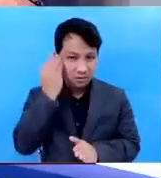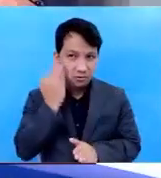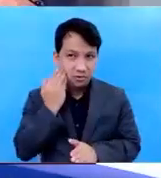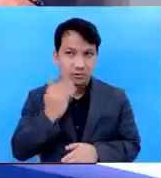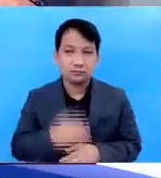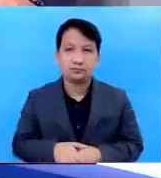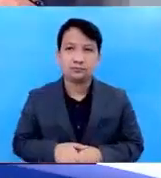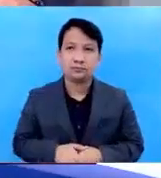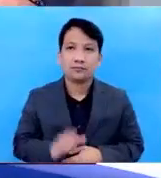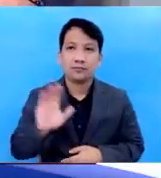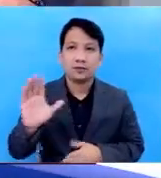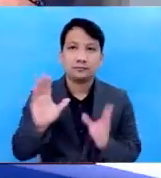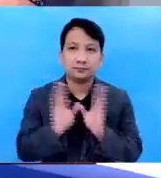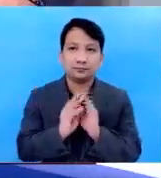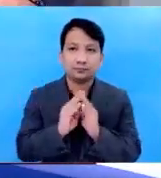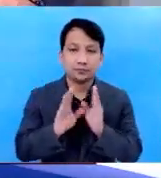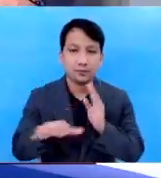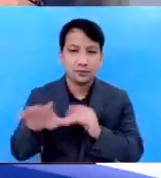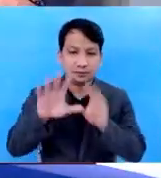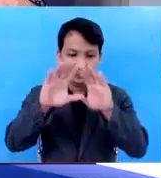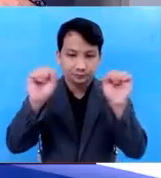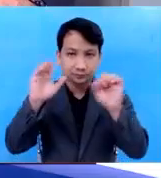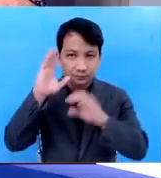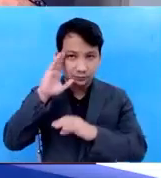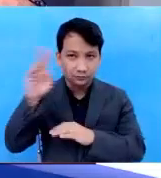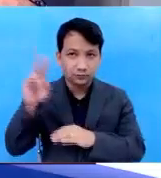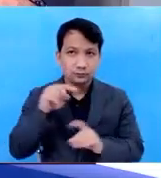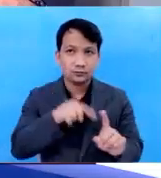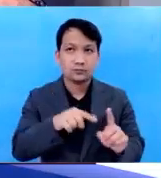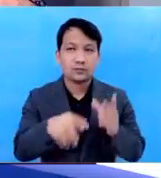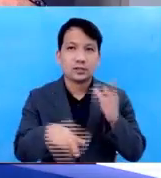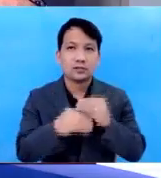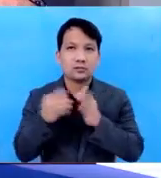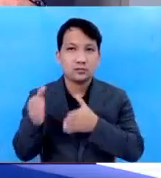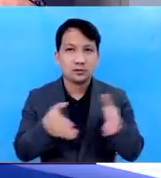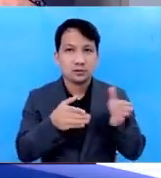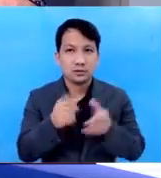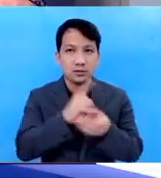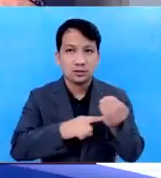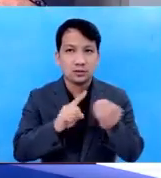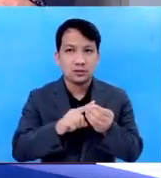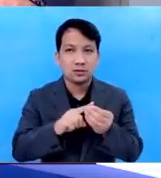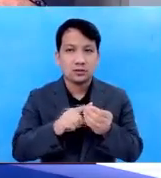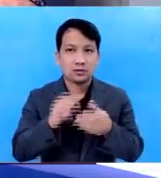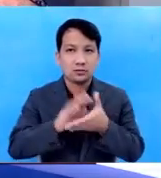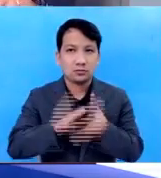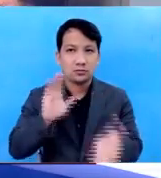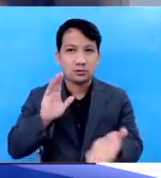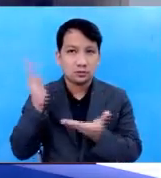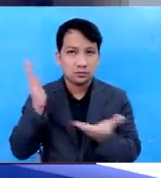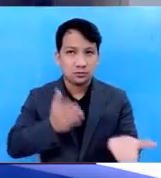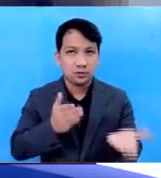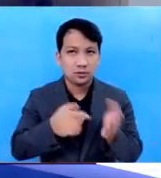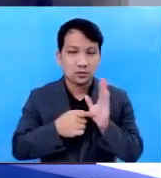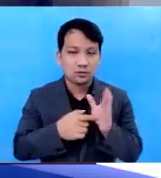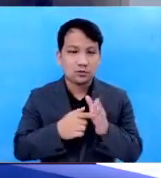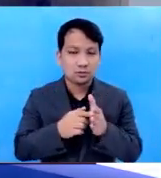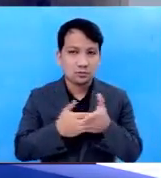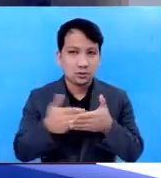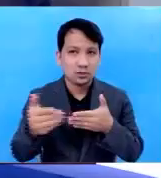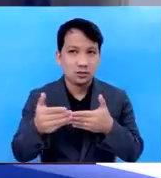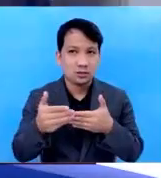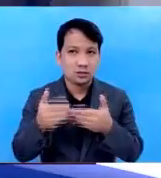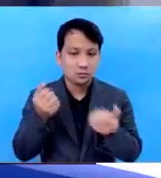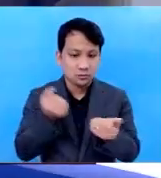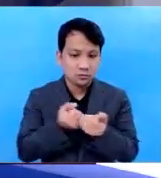Sa meeting naman kasama si Pangulong Bongbong Marcos, pinaplansya na ang pagpapataas sa supply ng asukal. Nasa frontline ng